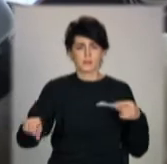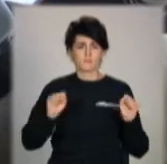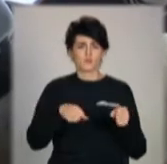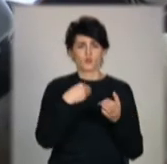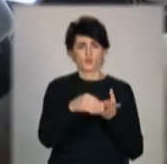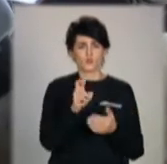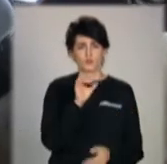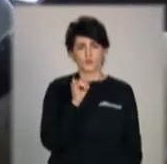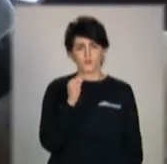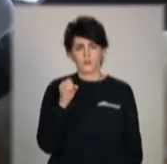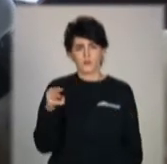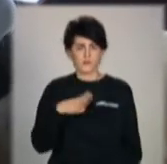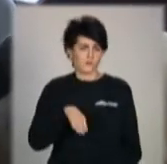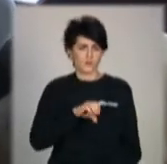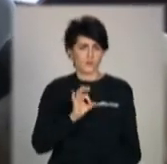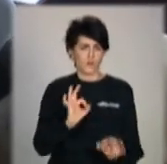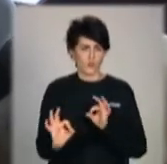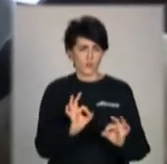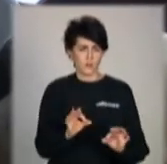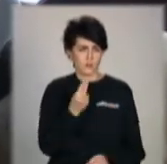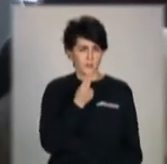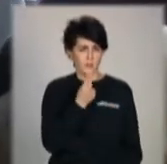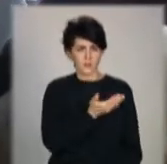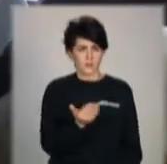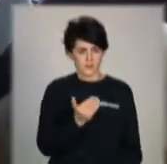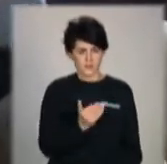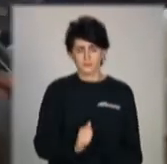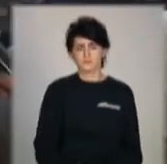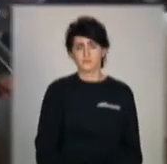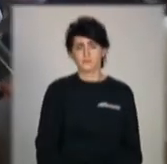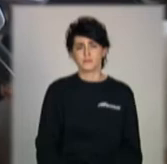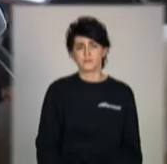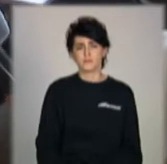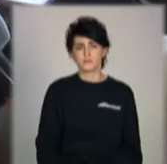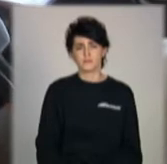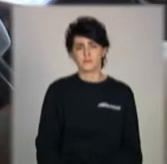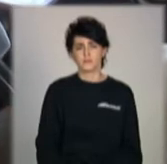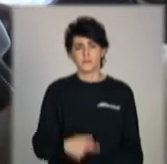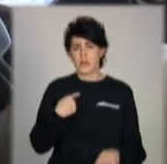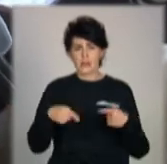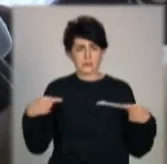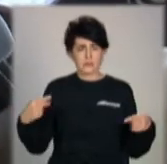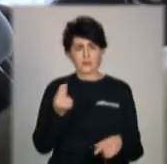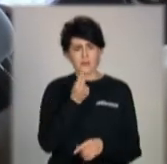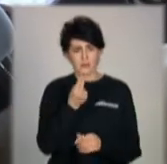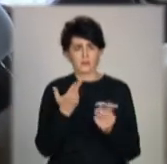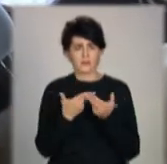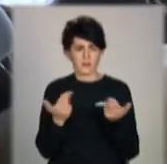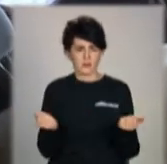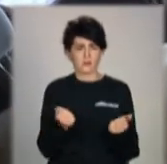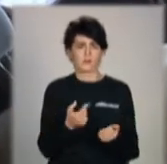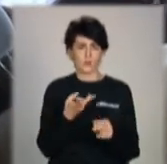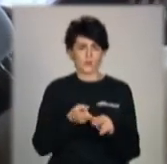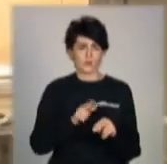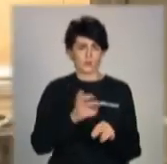буфете. А так, в принципе, вполне нормальное питание. Разная еда каждый день,